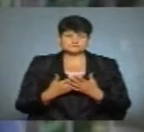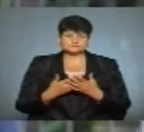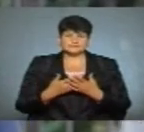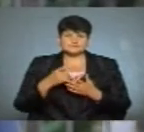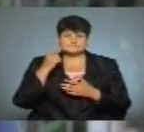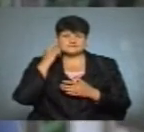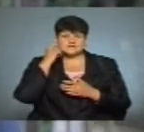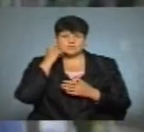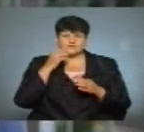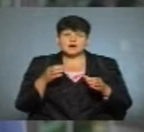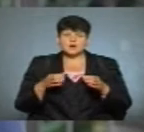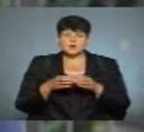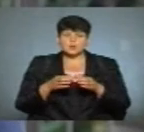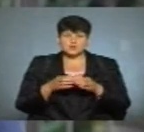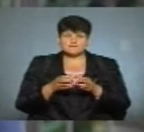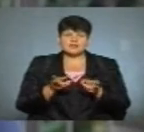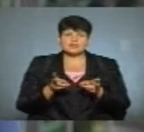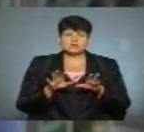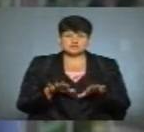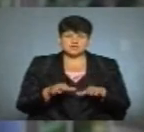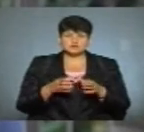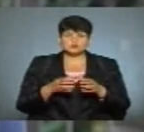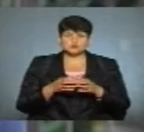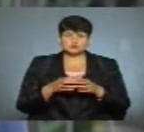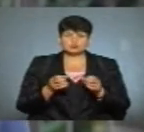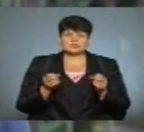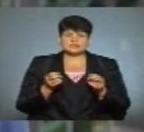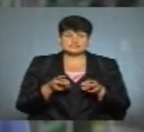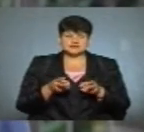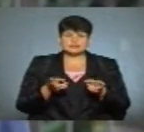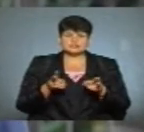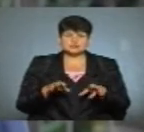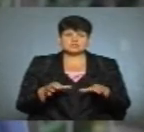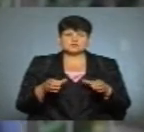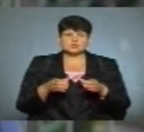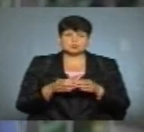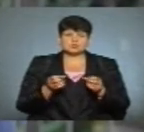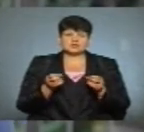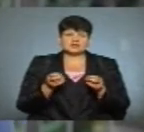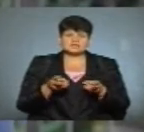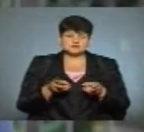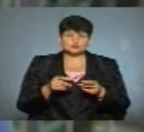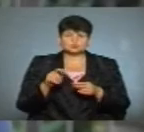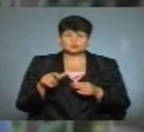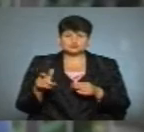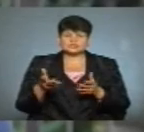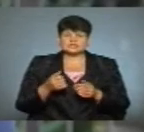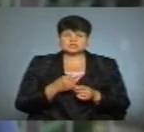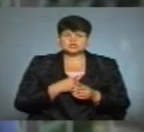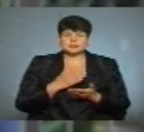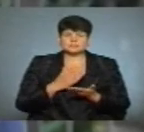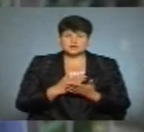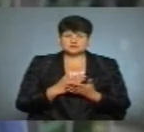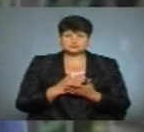вікова група лишається групою ризику і лишається групою ризику люди, які, на жаль, мають